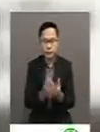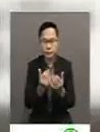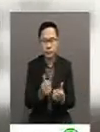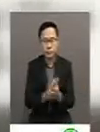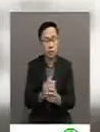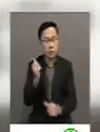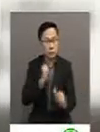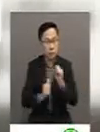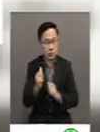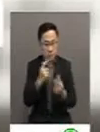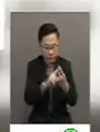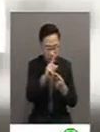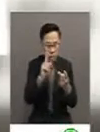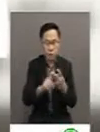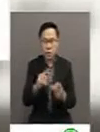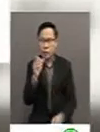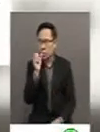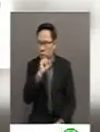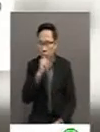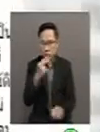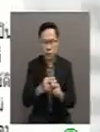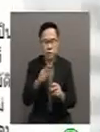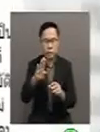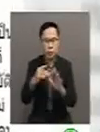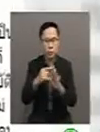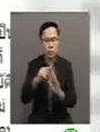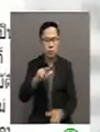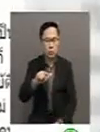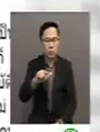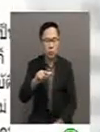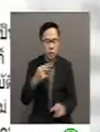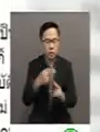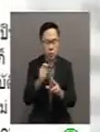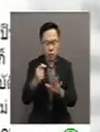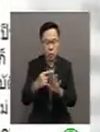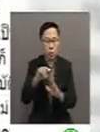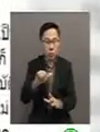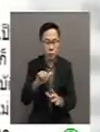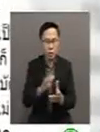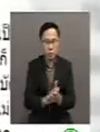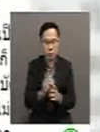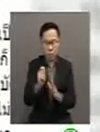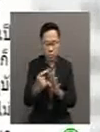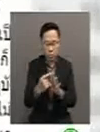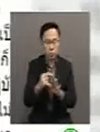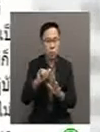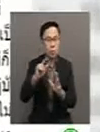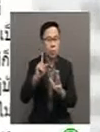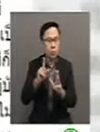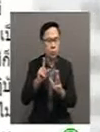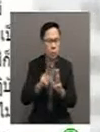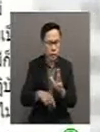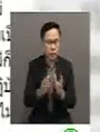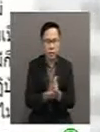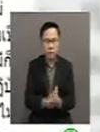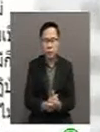นักร้องอีกคนนึงก็คือคุณอุ๋ยบูดาเบลสโพสต์เฟซบุ๊กเกี่ยวกับเรื่องนี้ด้วยสรุปได้ว่าคุณอุ๋ยได้แจ้งให้คอสที่เอารูป